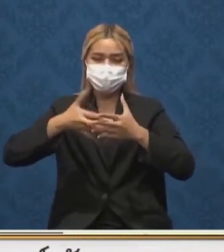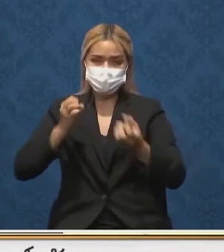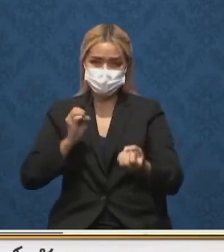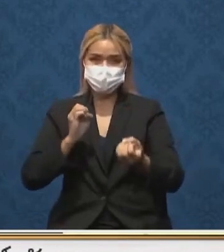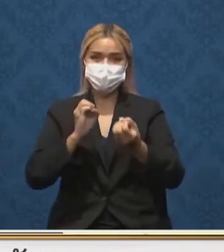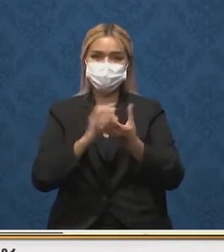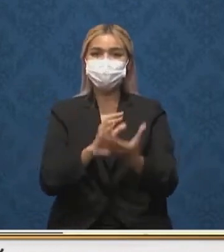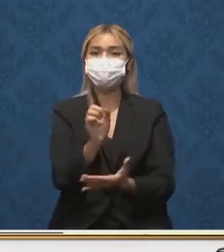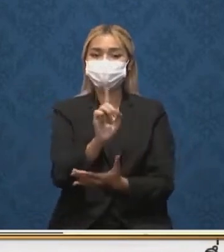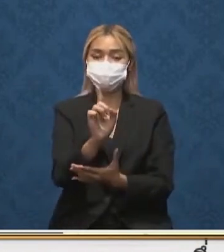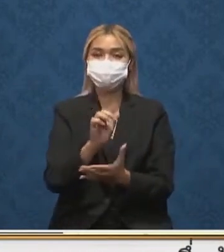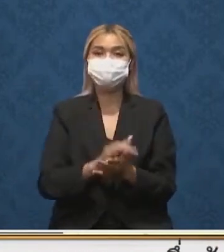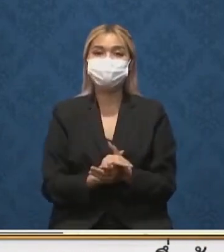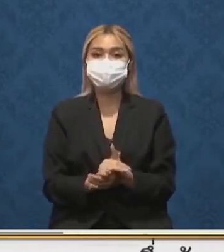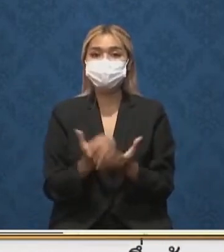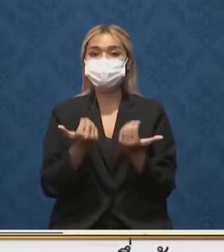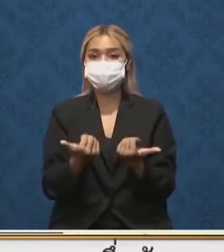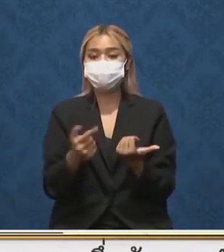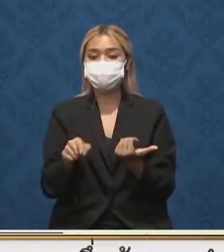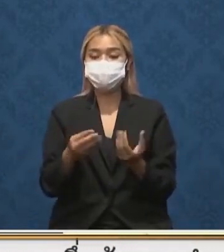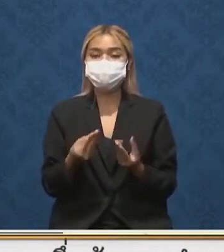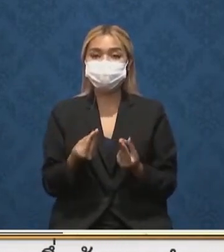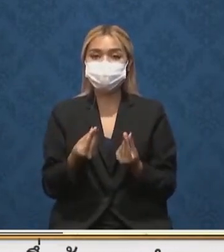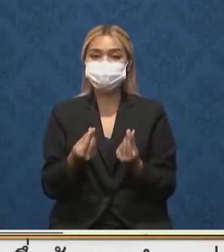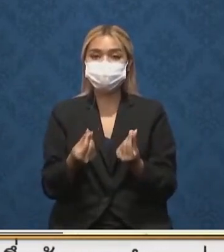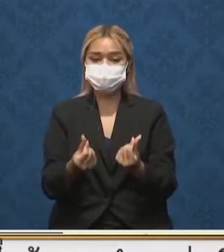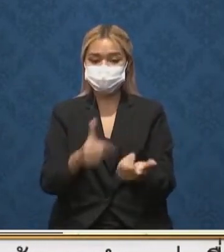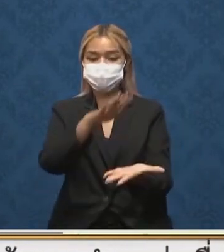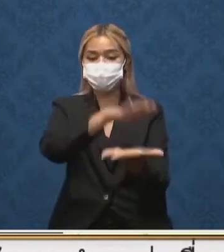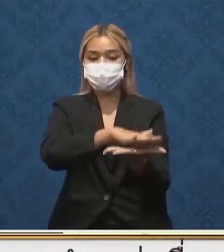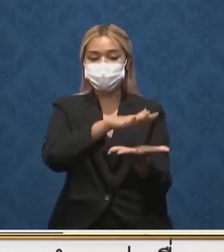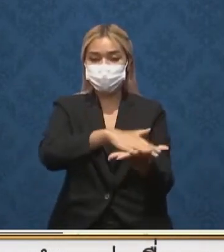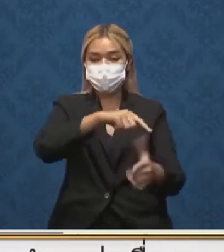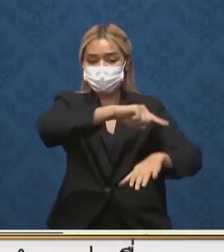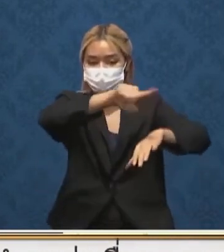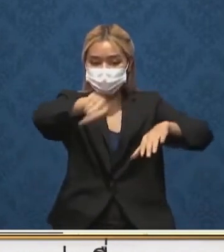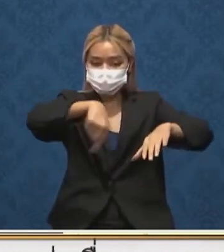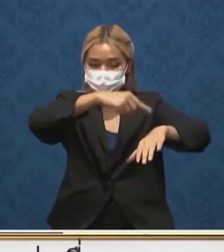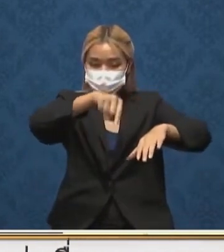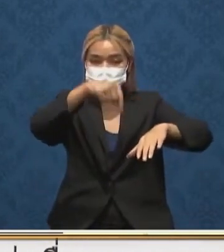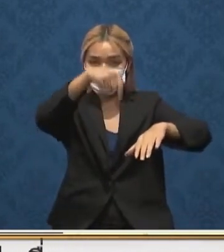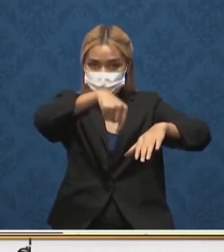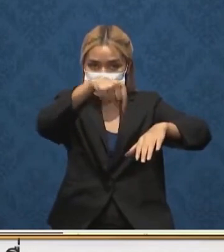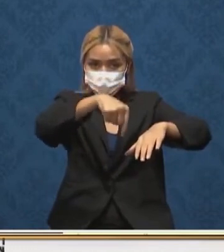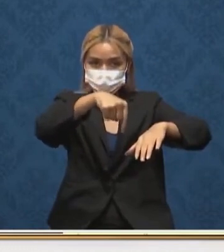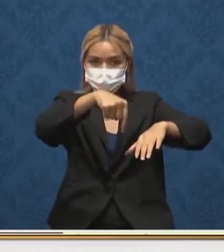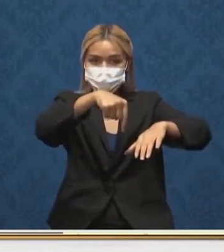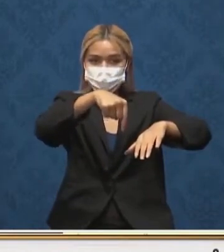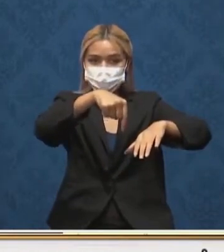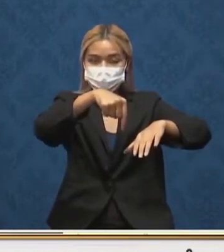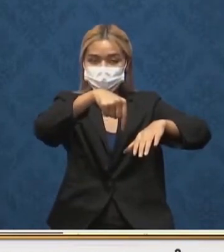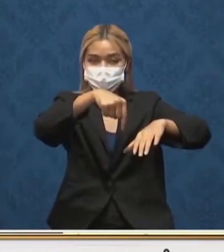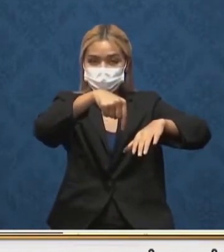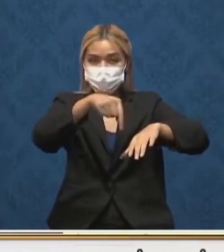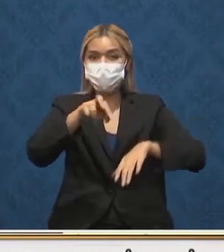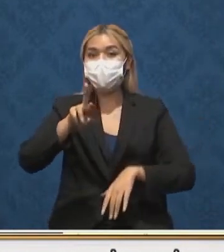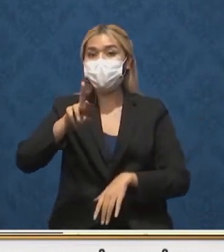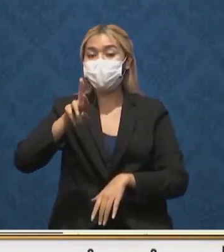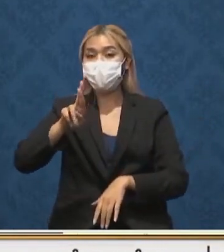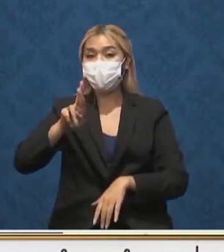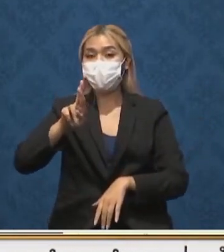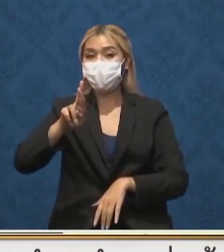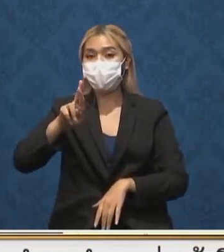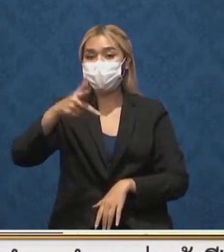เอ่อที่ที่สร้างโรงเรียนปัจจุบันนี้กับที่ที่เ่อเป็นรพสตในขณะนี้นะ